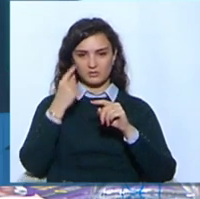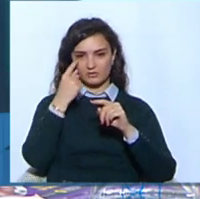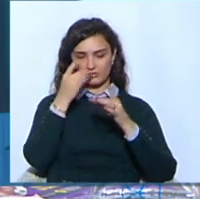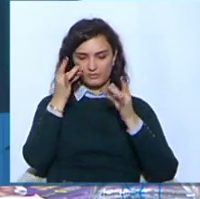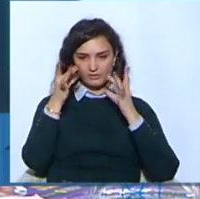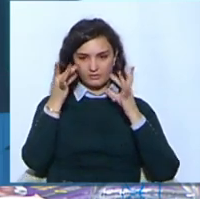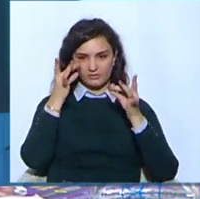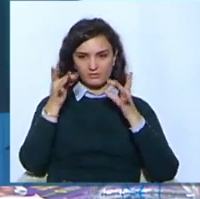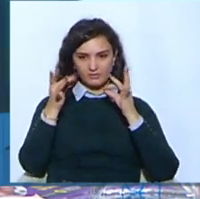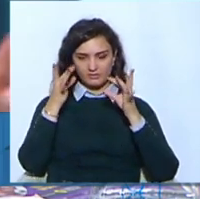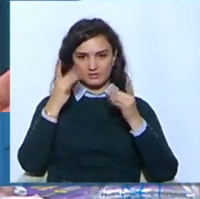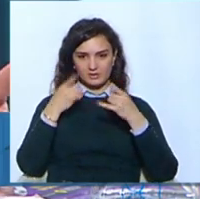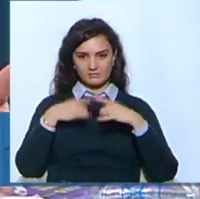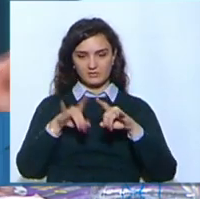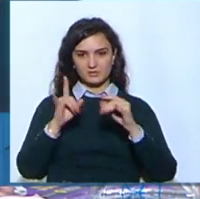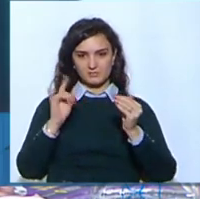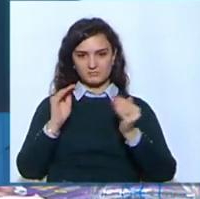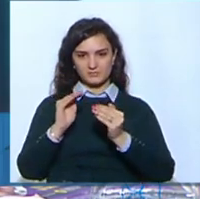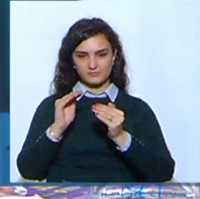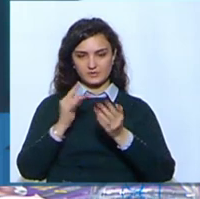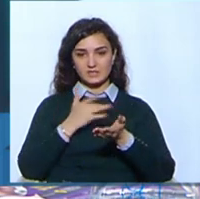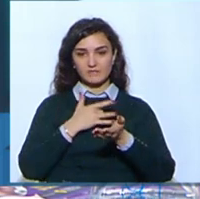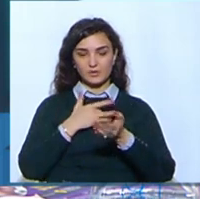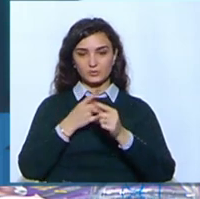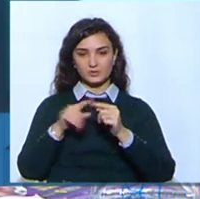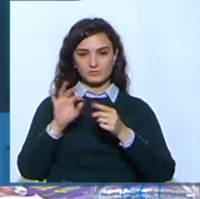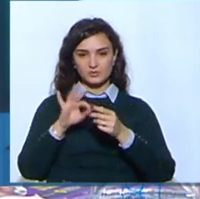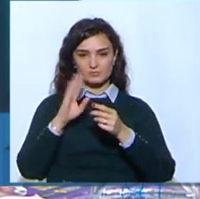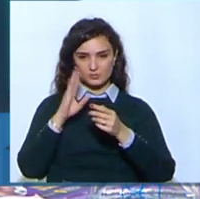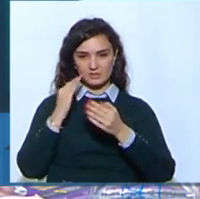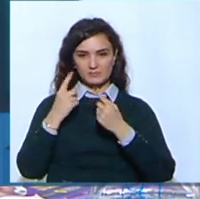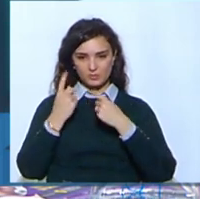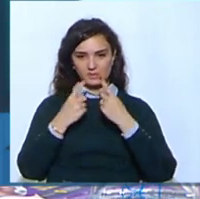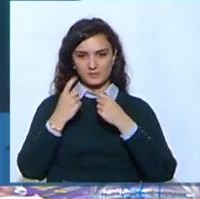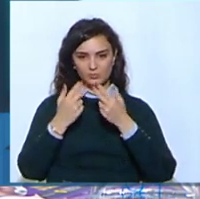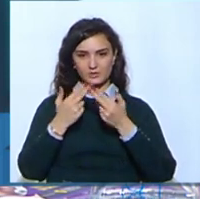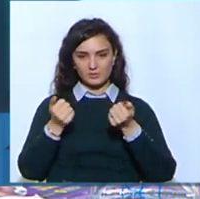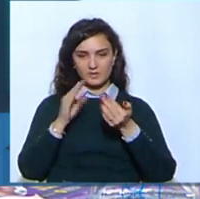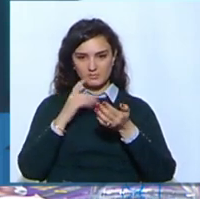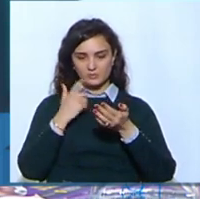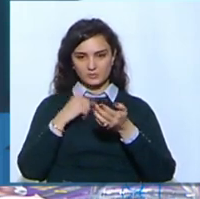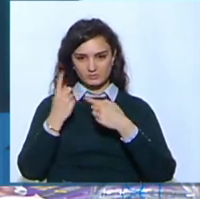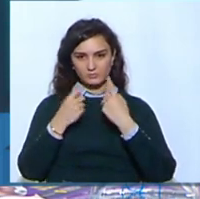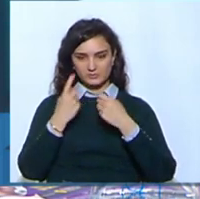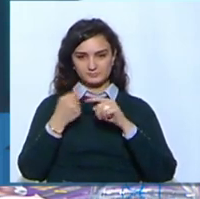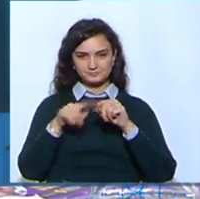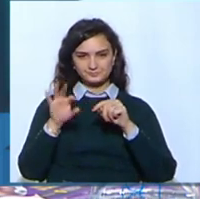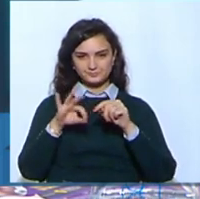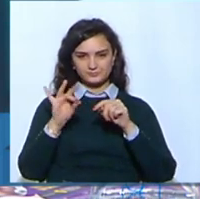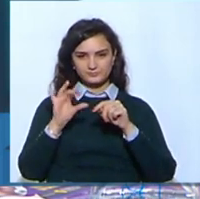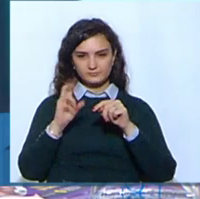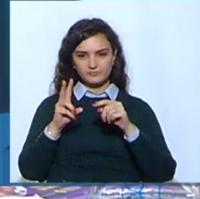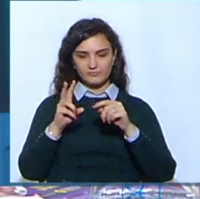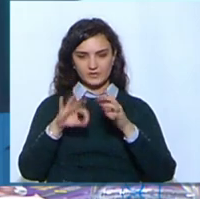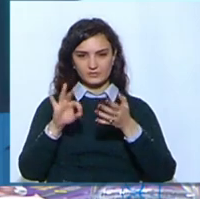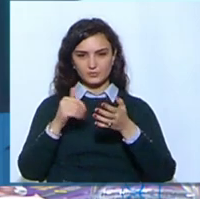იბადება პატარა. სავარაუდოდ ამის შესახებ მშობელი ინფორმირებულია ხოლმე, ქალბატონი ინფორმირებულია ამ რისკების შესახებ.